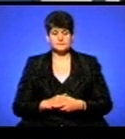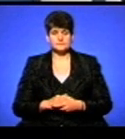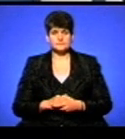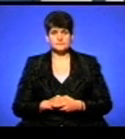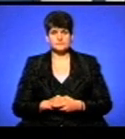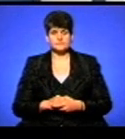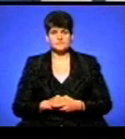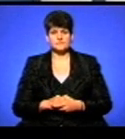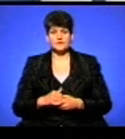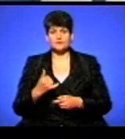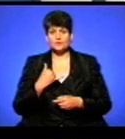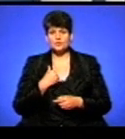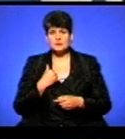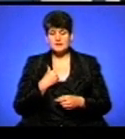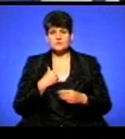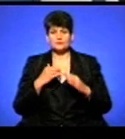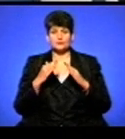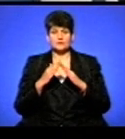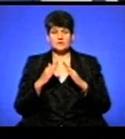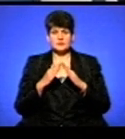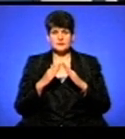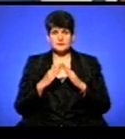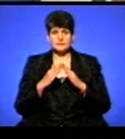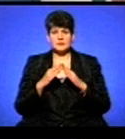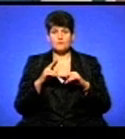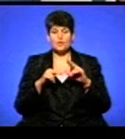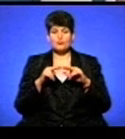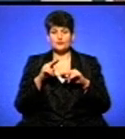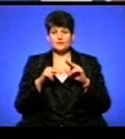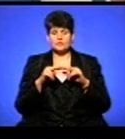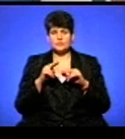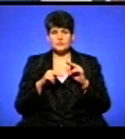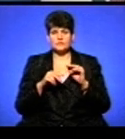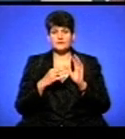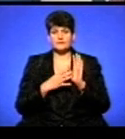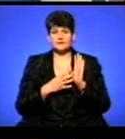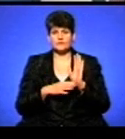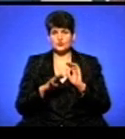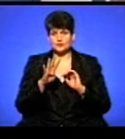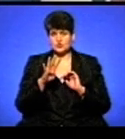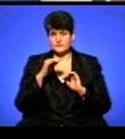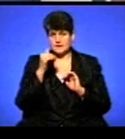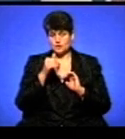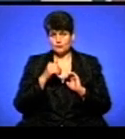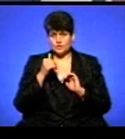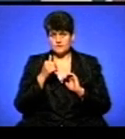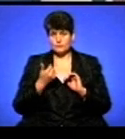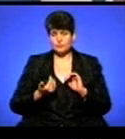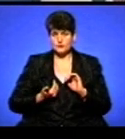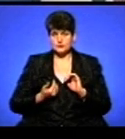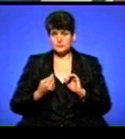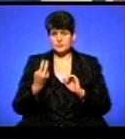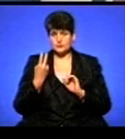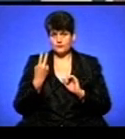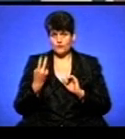Говоріть, будь ласка. У нас будинок побудований в 94-му році. Проживаємо